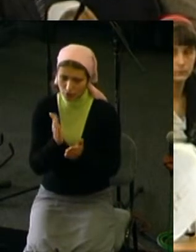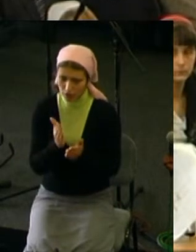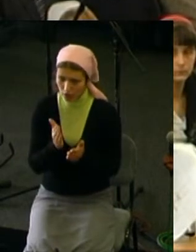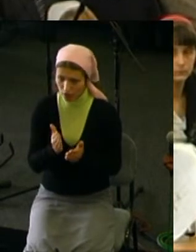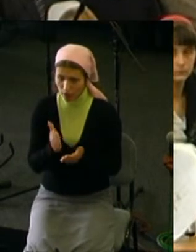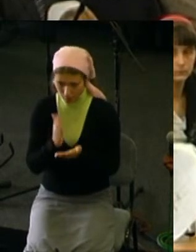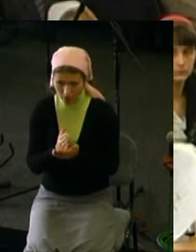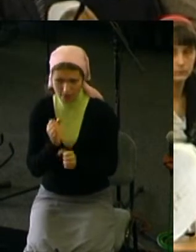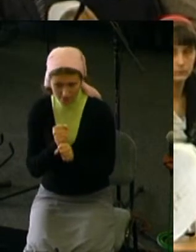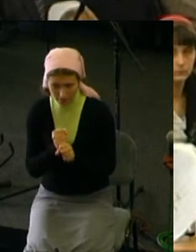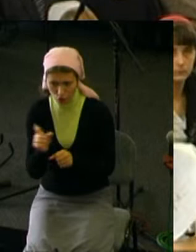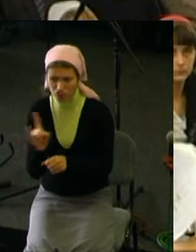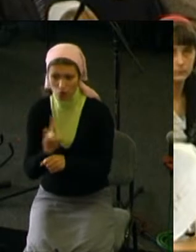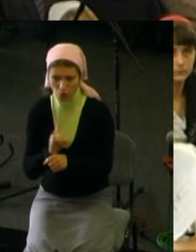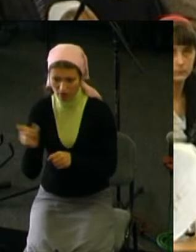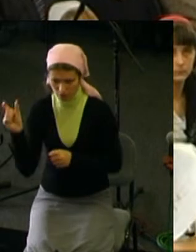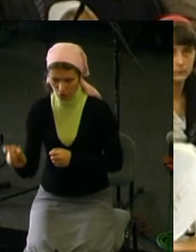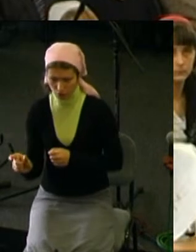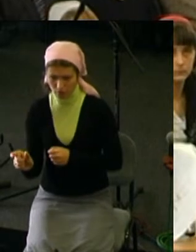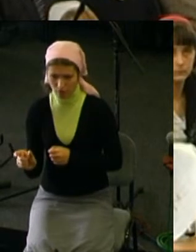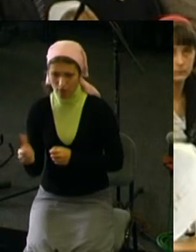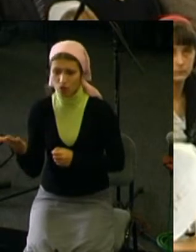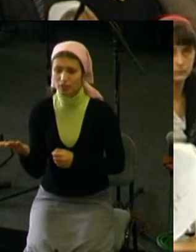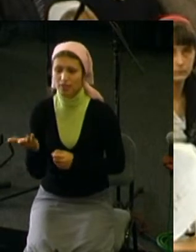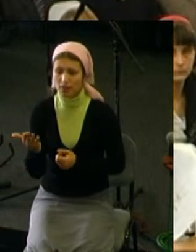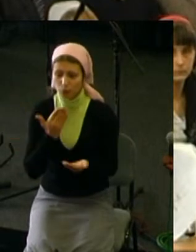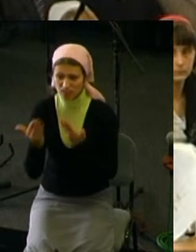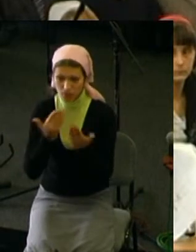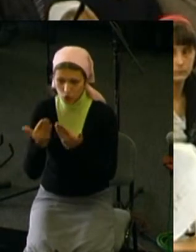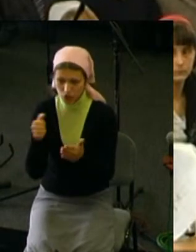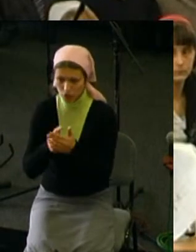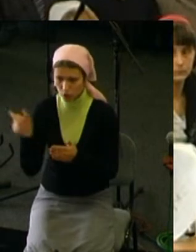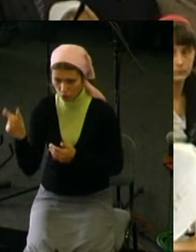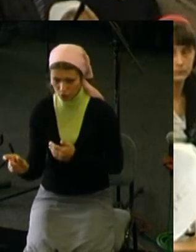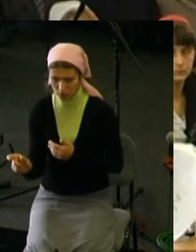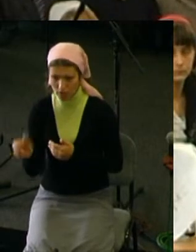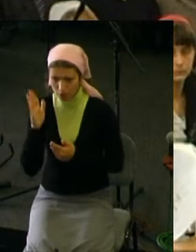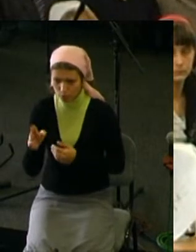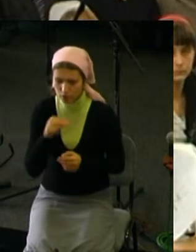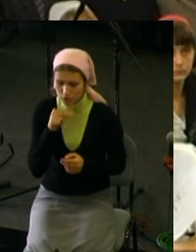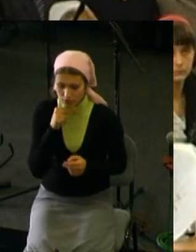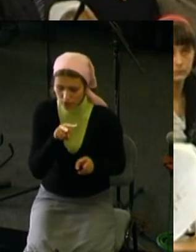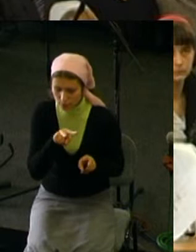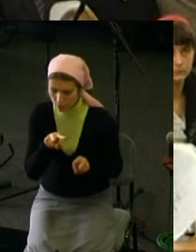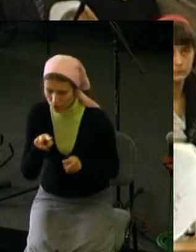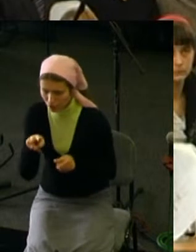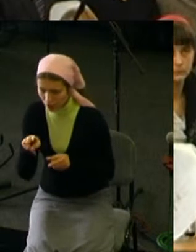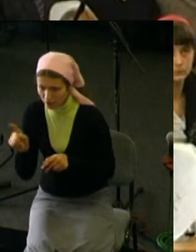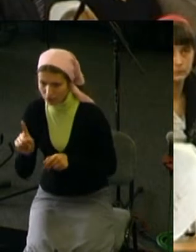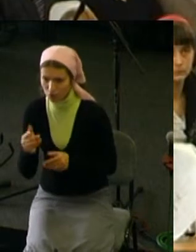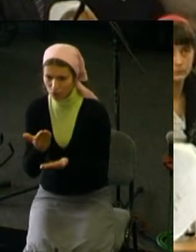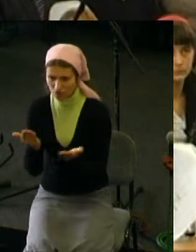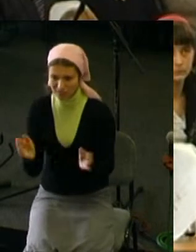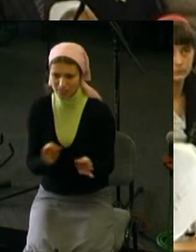з обманщик Яке ваше відношення до як вибрати пильнувати щоб вас ніхто не